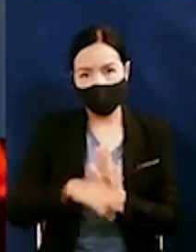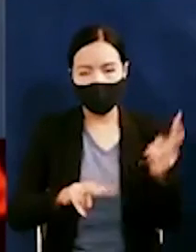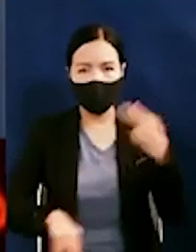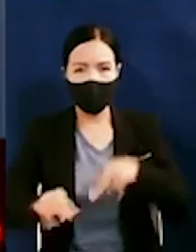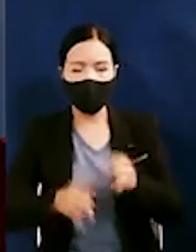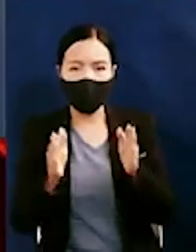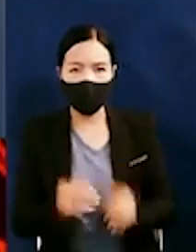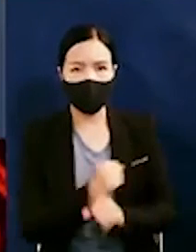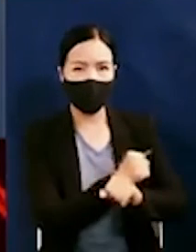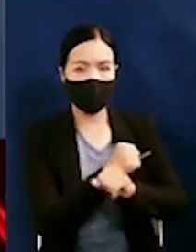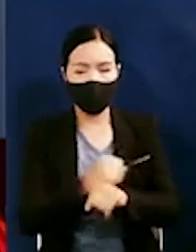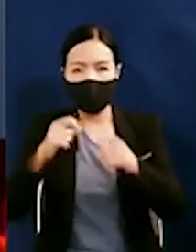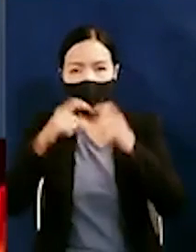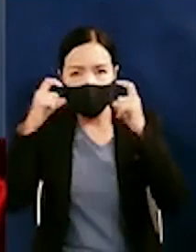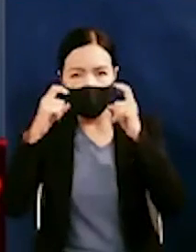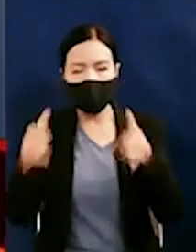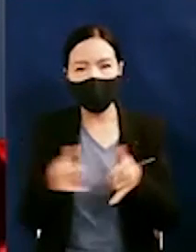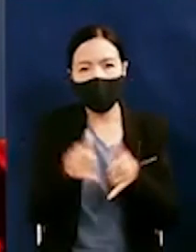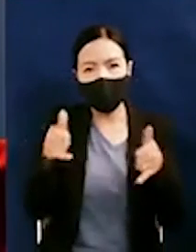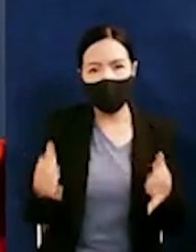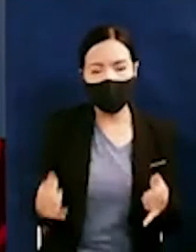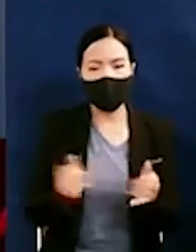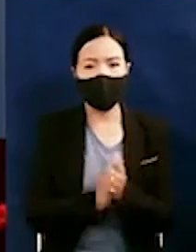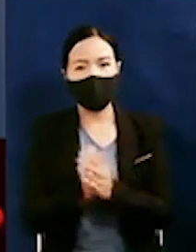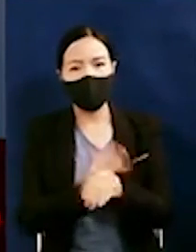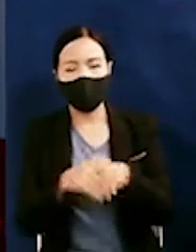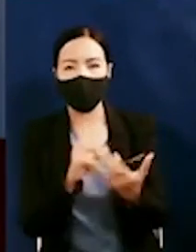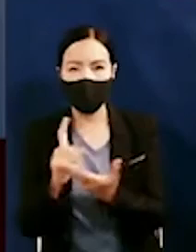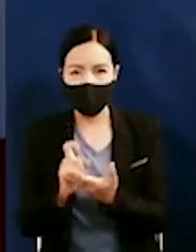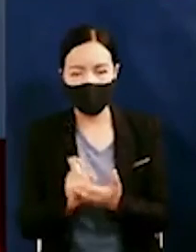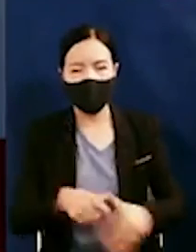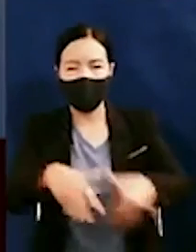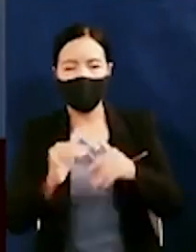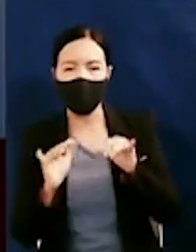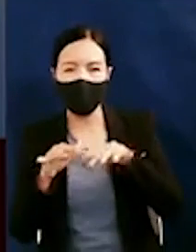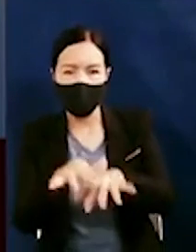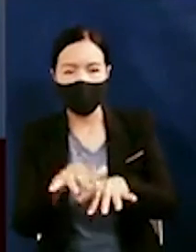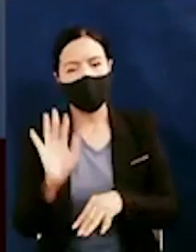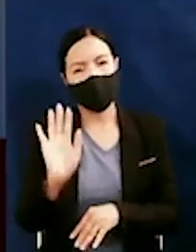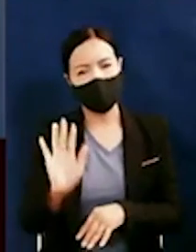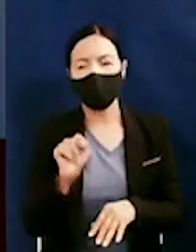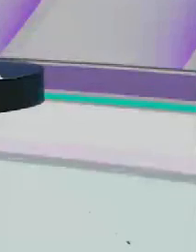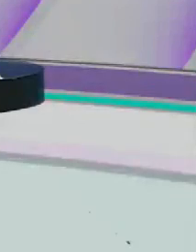บุคคลในเรื่องใส่หน้ากากอนามัยเว้นระยะห่างและหลีกเลี่ยงพื้นที่แอัดเป็นส่วนที่สำคัญมากๆครับ